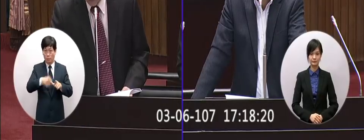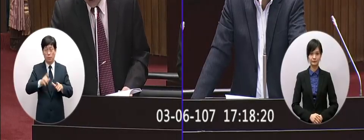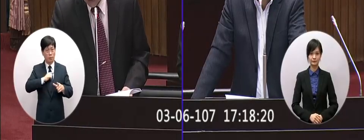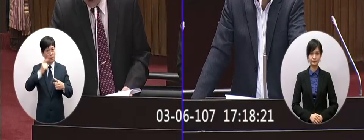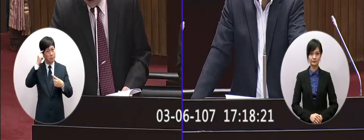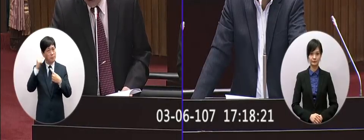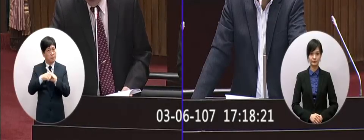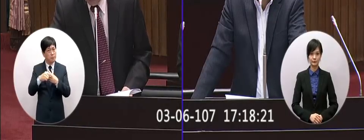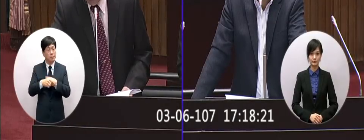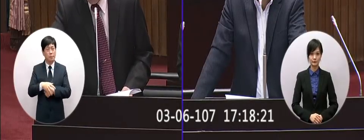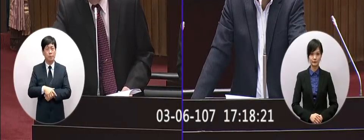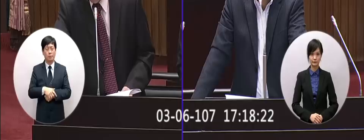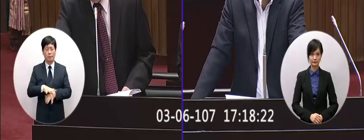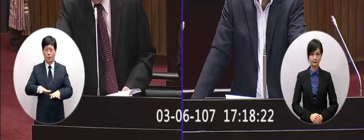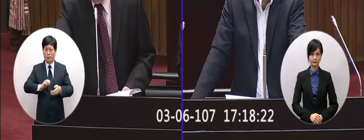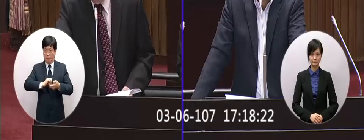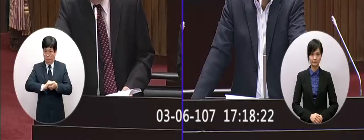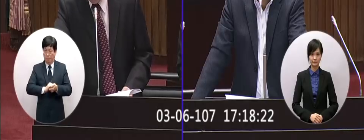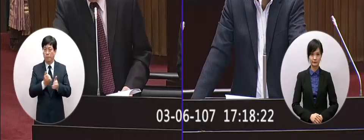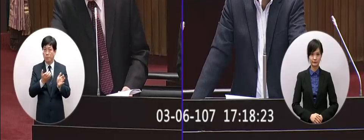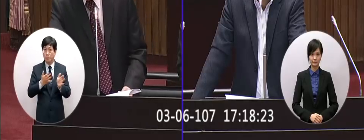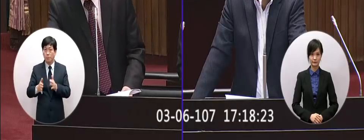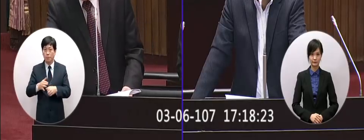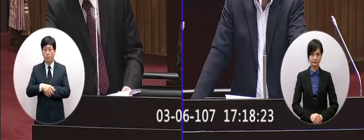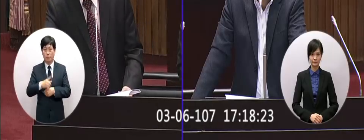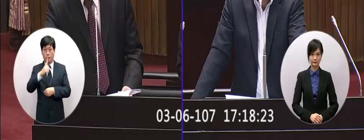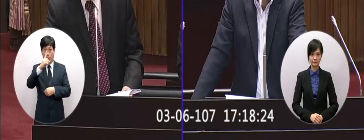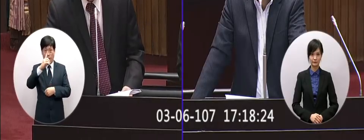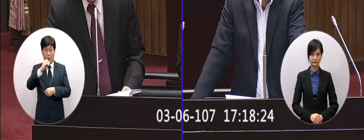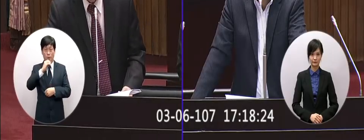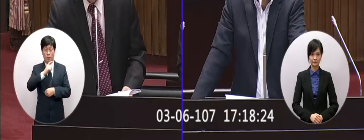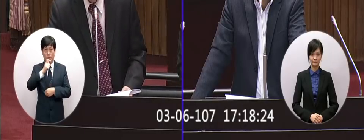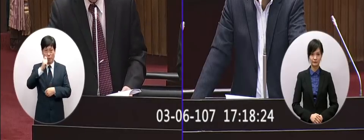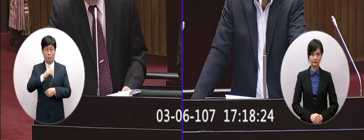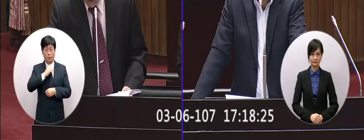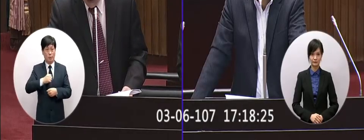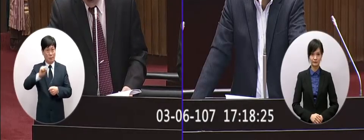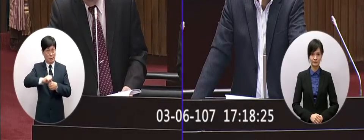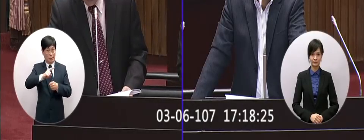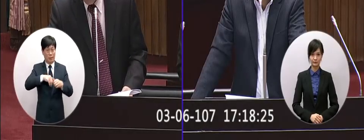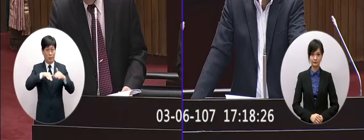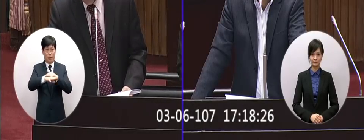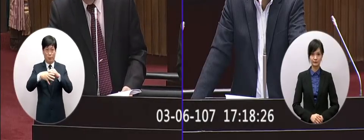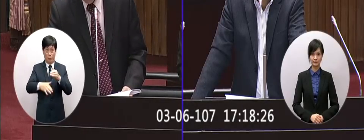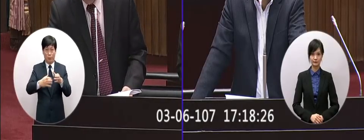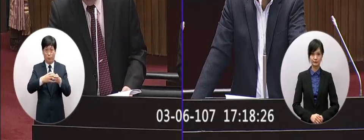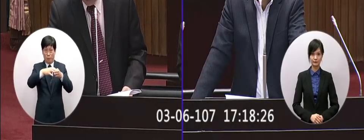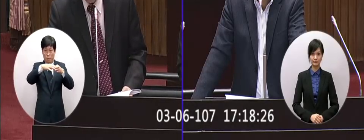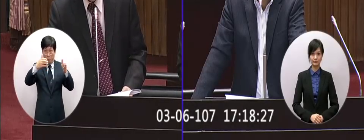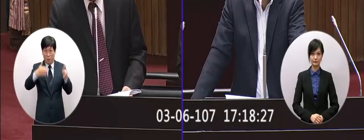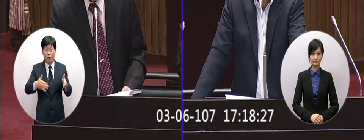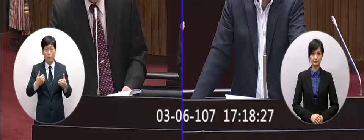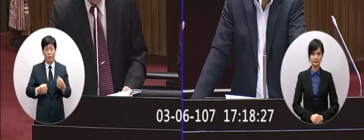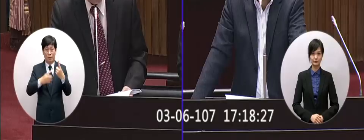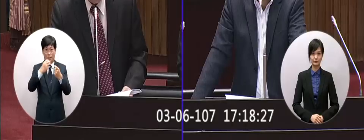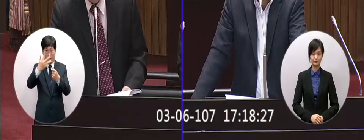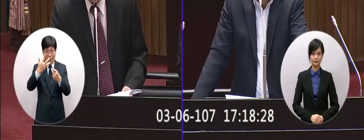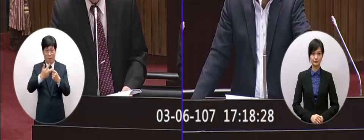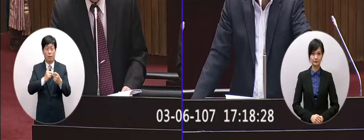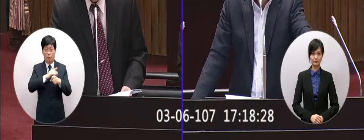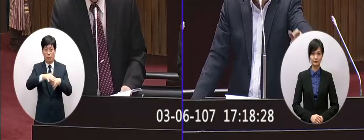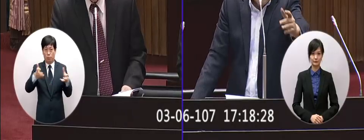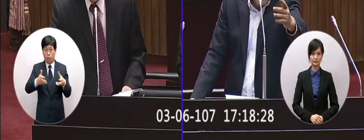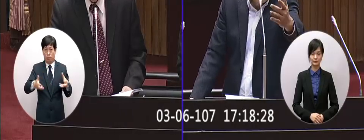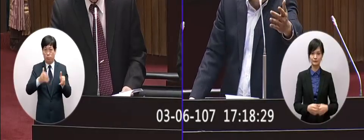议，吼啊？即马按算要一个迄个一万栋迄个配水池啦，吼、哦，啊按算要到108年来完